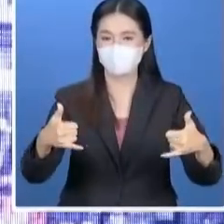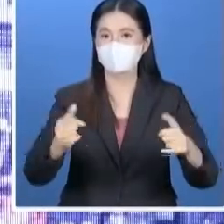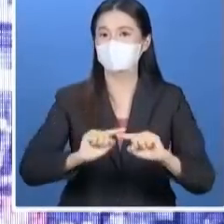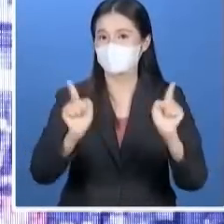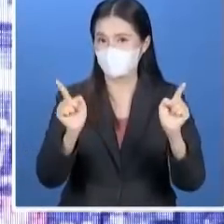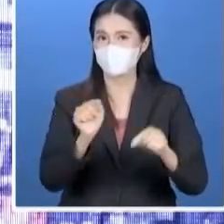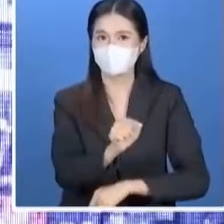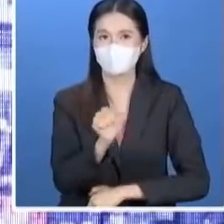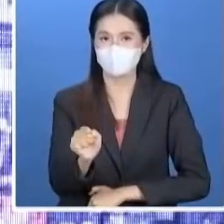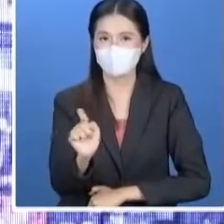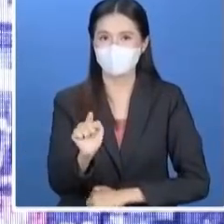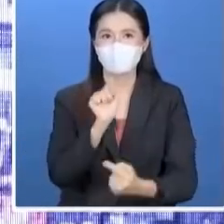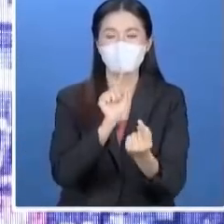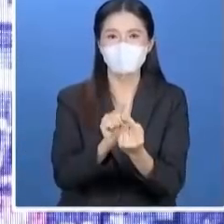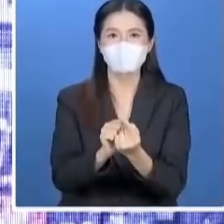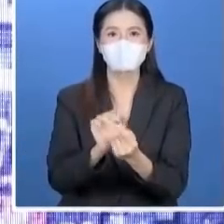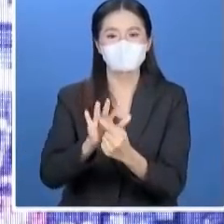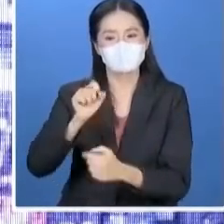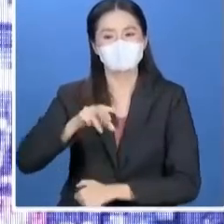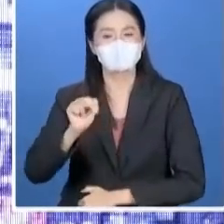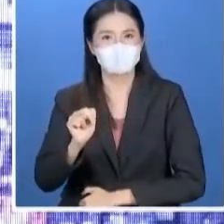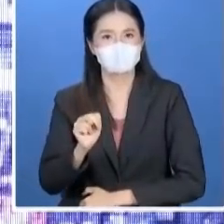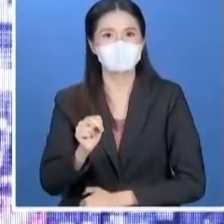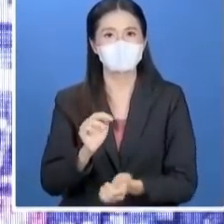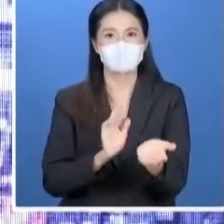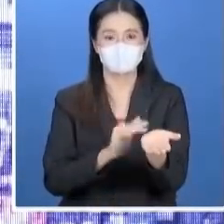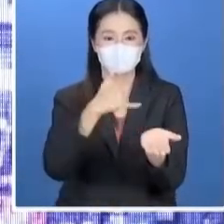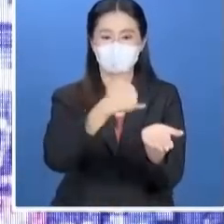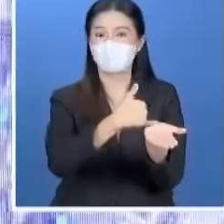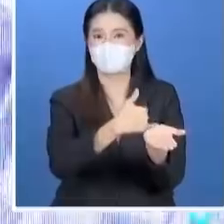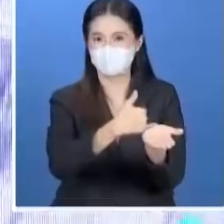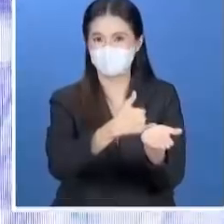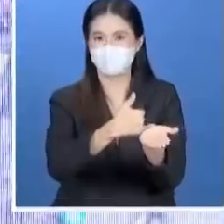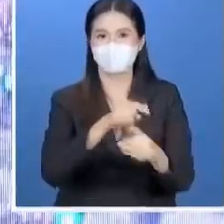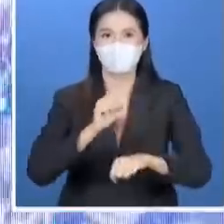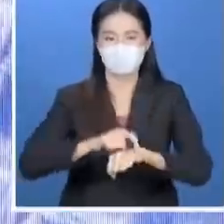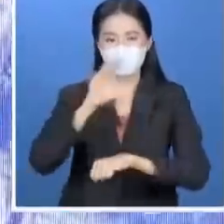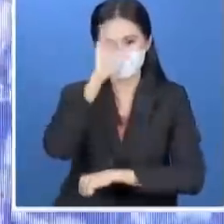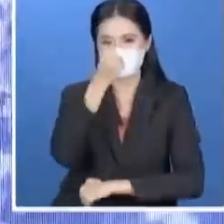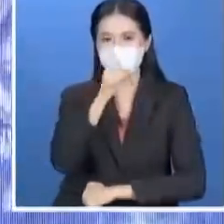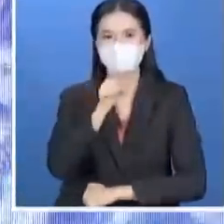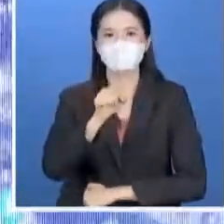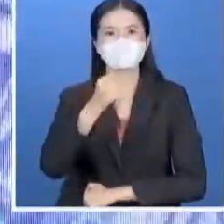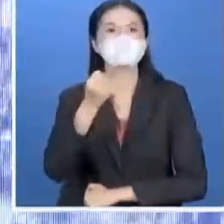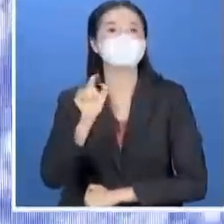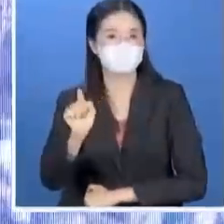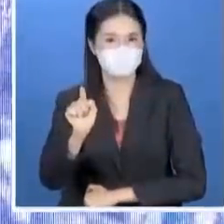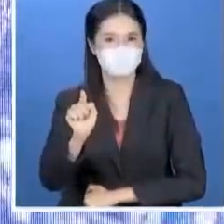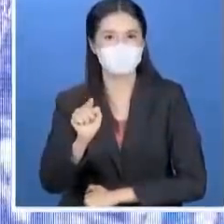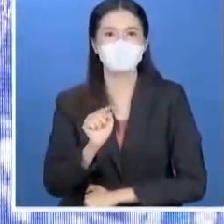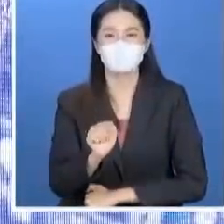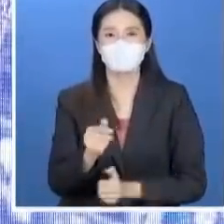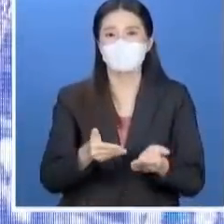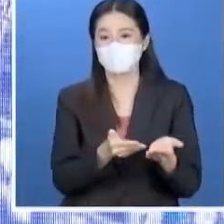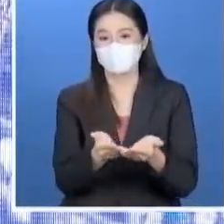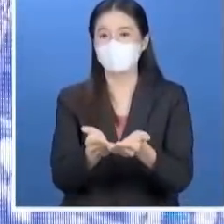านโดยภาพนี้จะปรากฏภาพของแซนดี้นั่งอยู่บริเวณท้ายเรือจากนั้นเวลา 22:11 ขณะเรือ